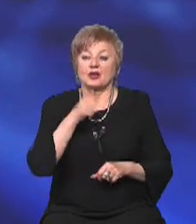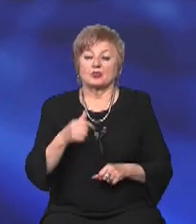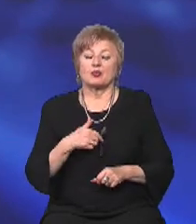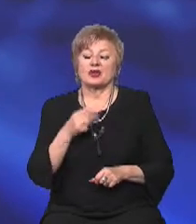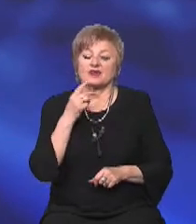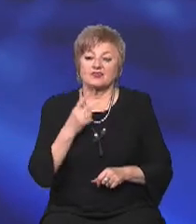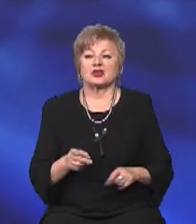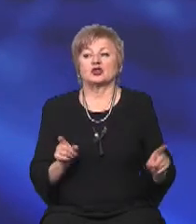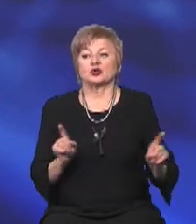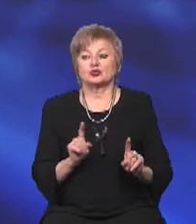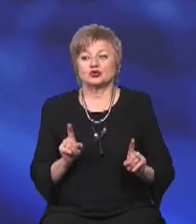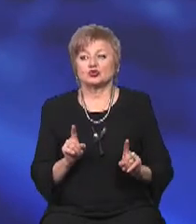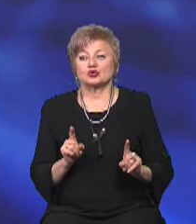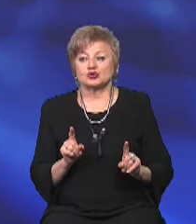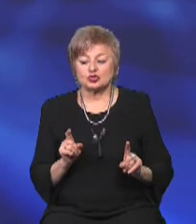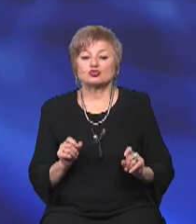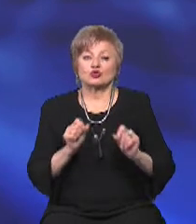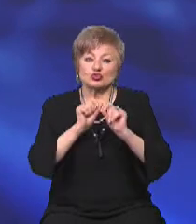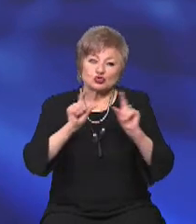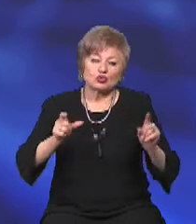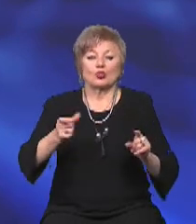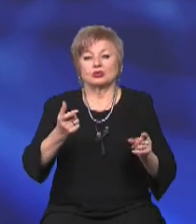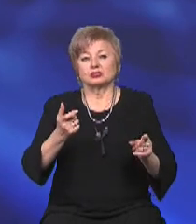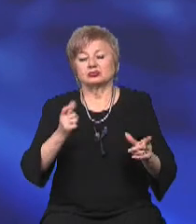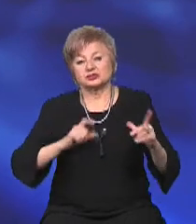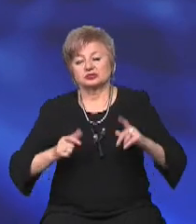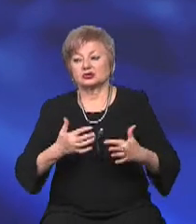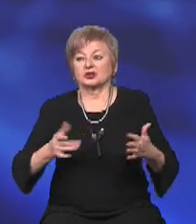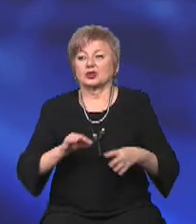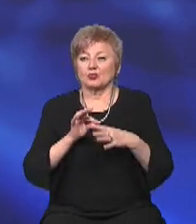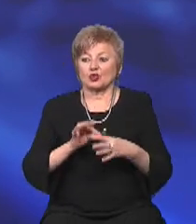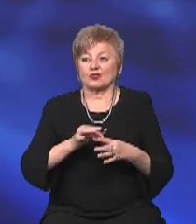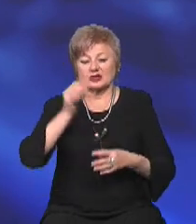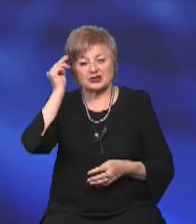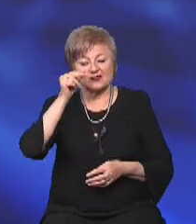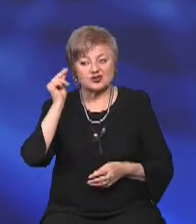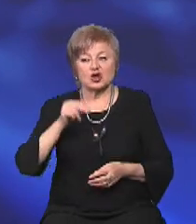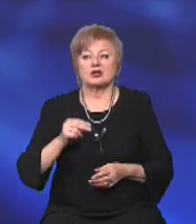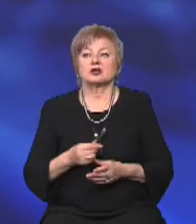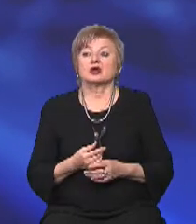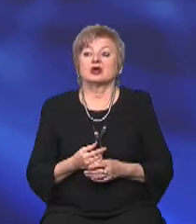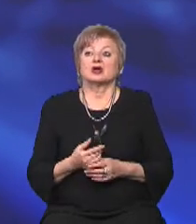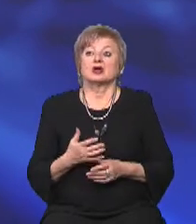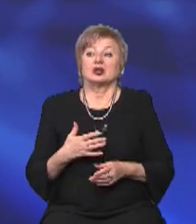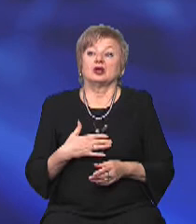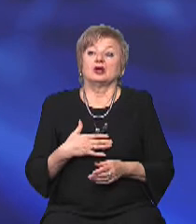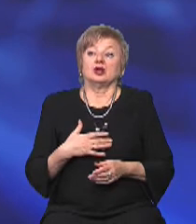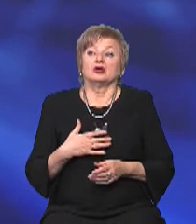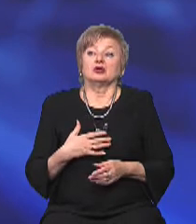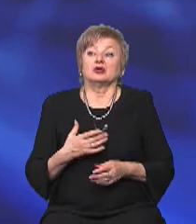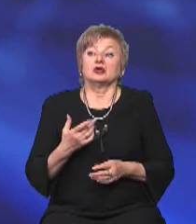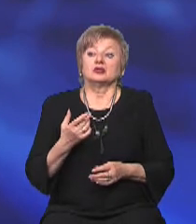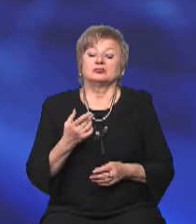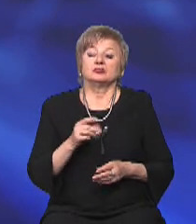бачимо, що і освітні заходи, які ми провели, і навчання, і розведення в часі цих